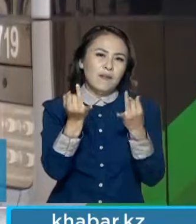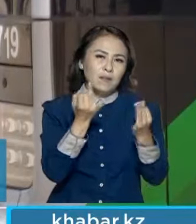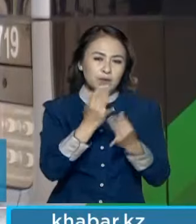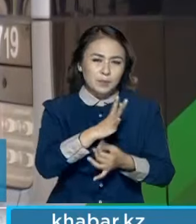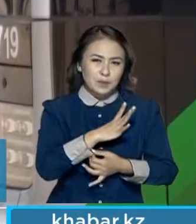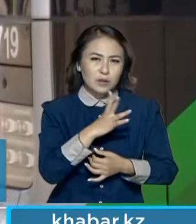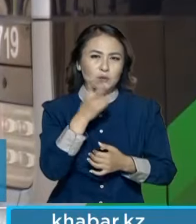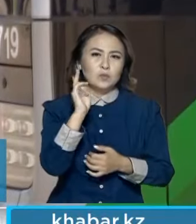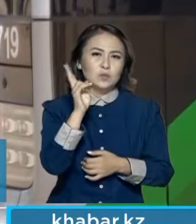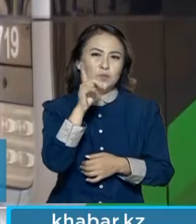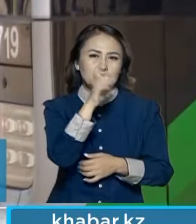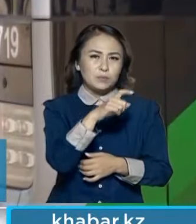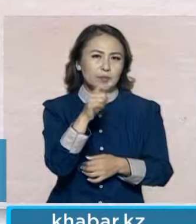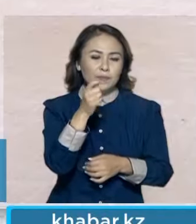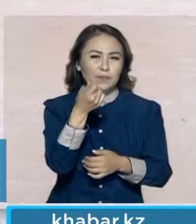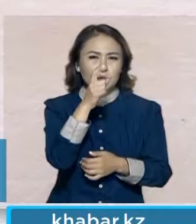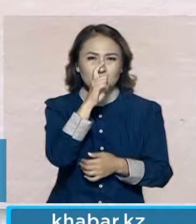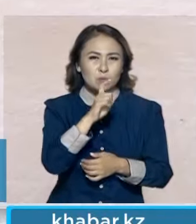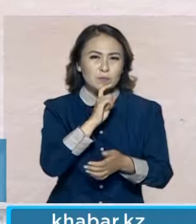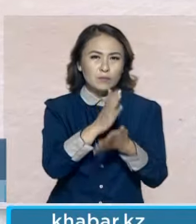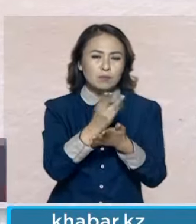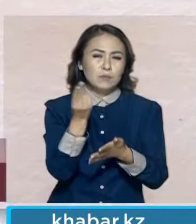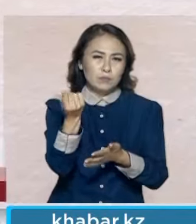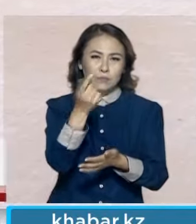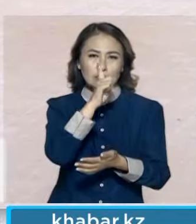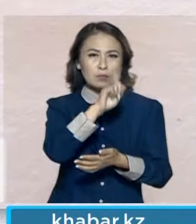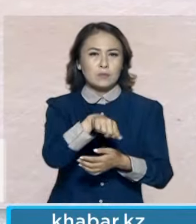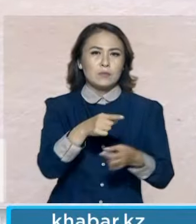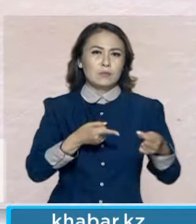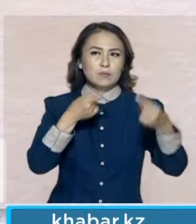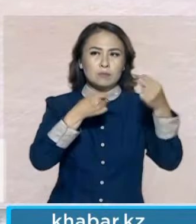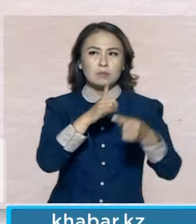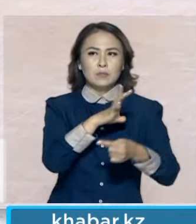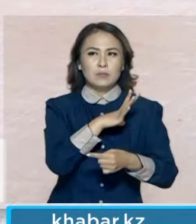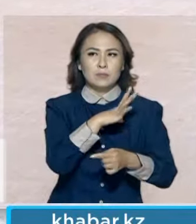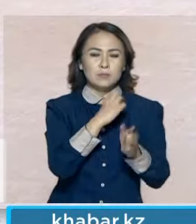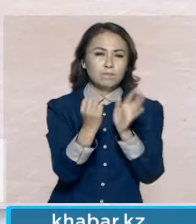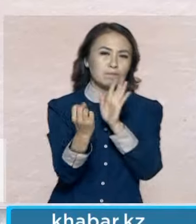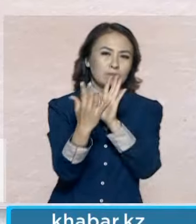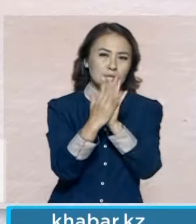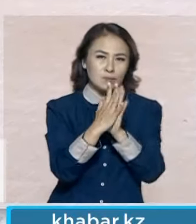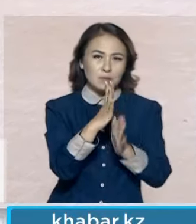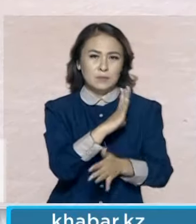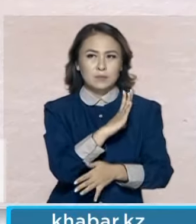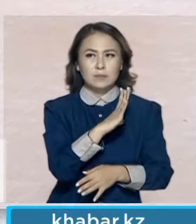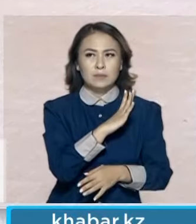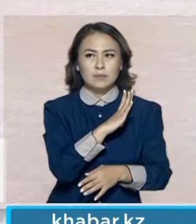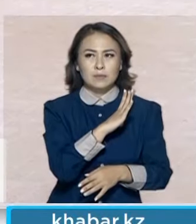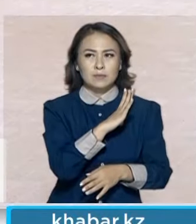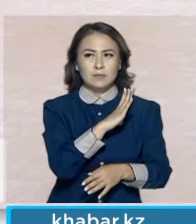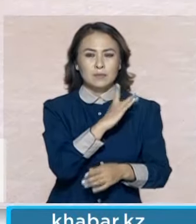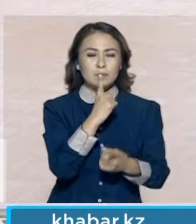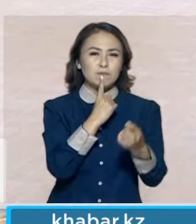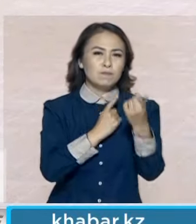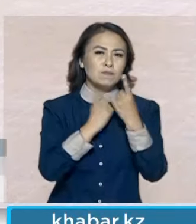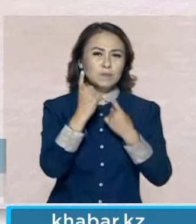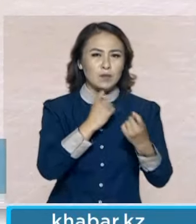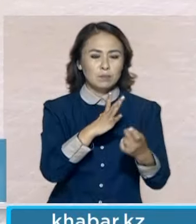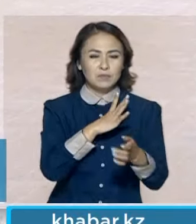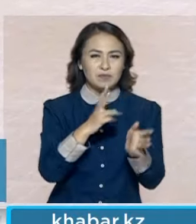дейді. Кейбір адамдарды мүлдем түсінбейміз, төлемейміз деп біздің өзімізге жала жауып, бізге де әртүрлі сөздер айтып